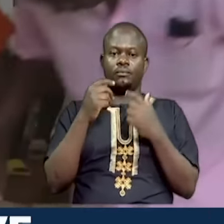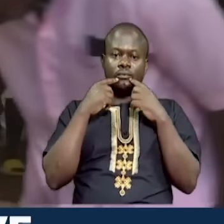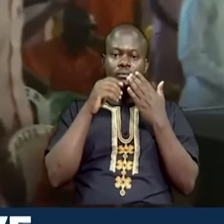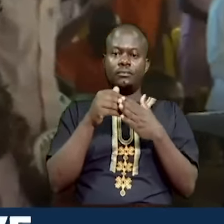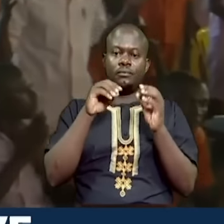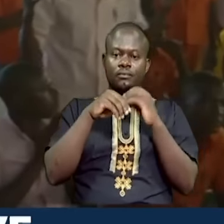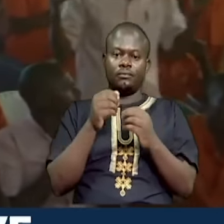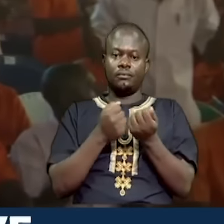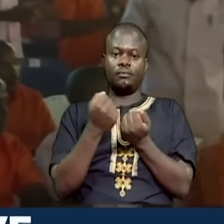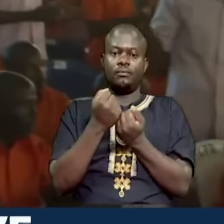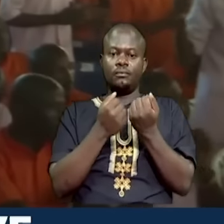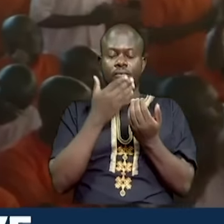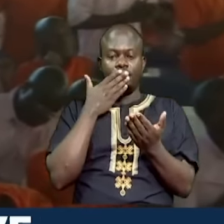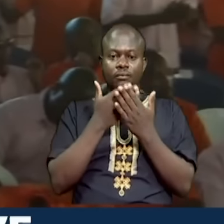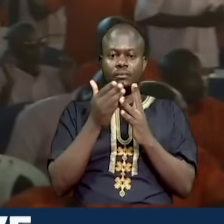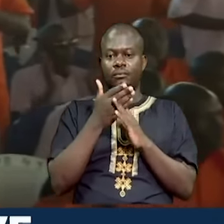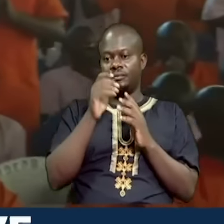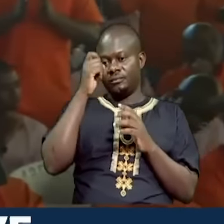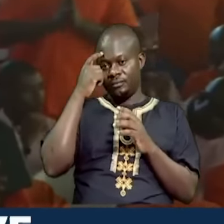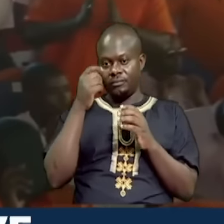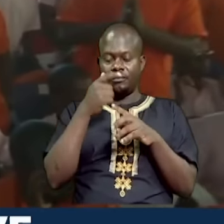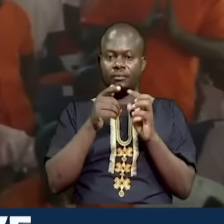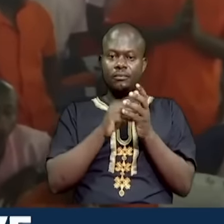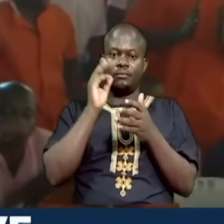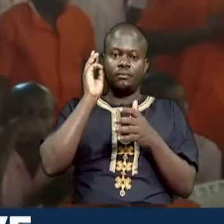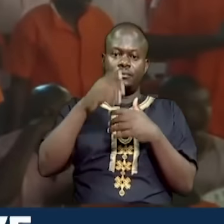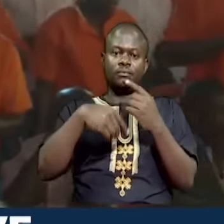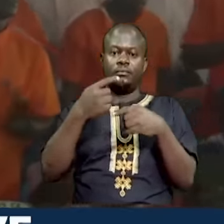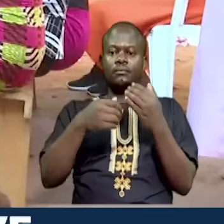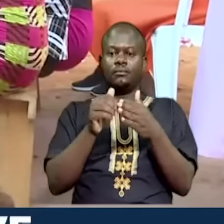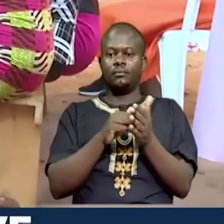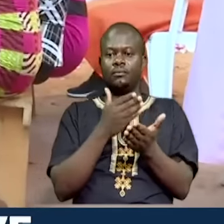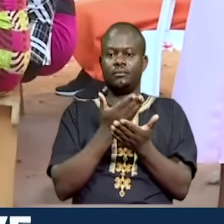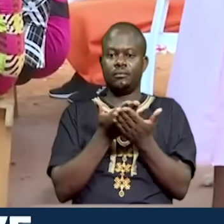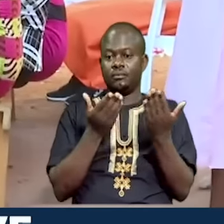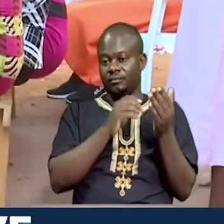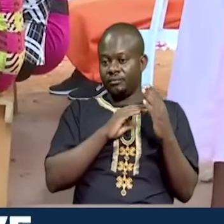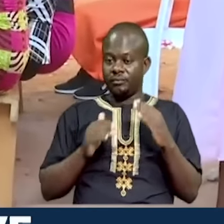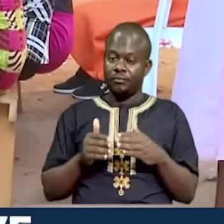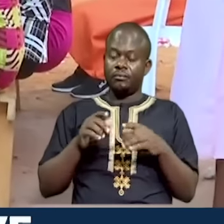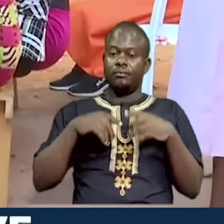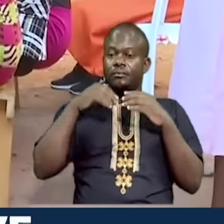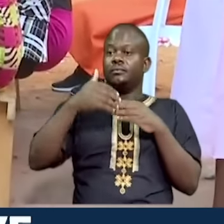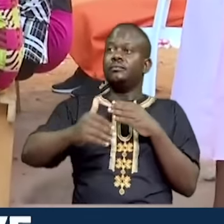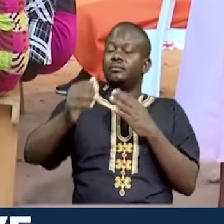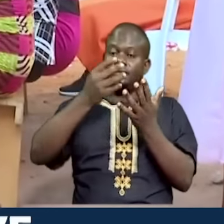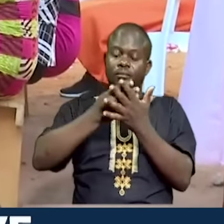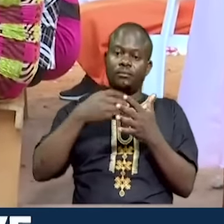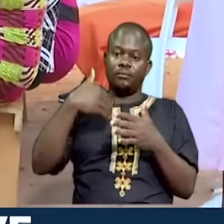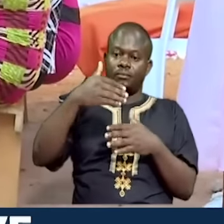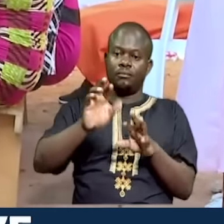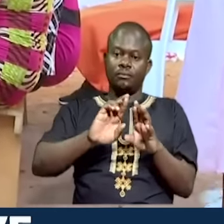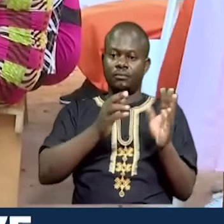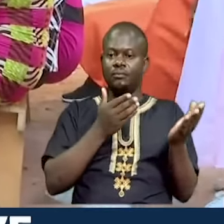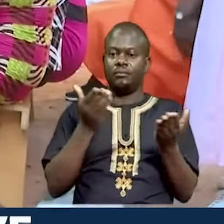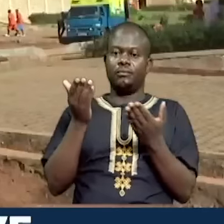w'imikoranire myiza hagati y'itorero na leta kandi ngo bizakomeza yasabye abakristo baba hanze ya gereza guhora biteguye